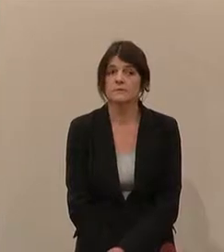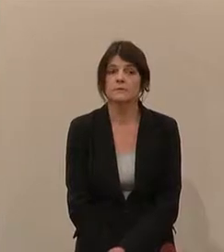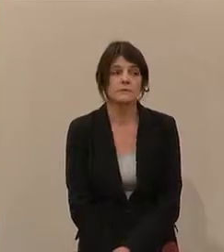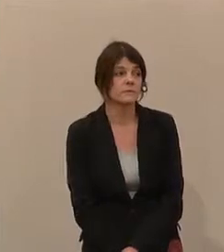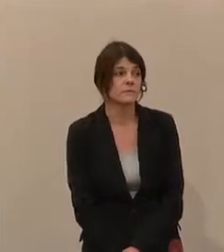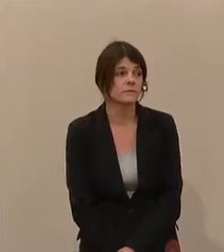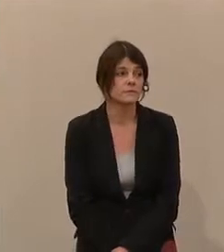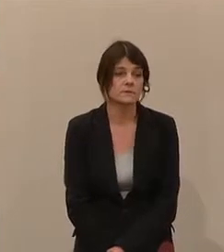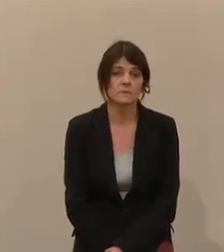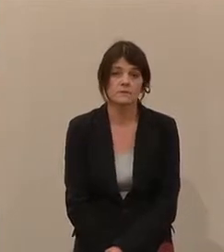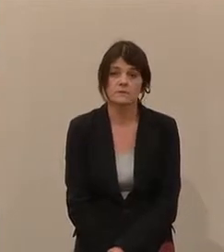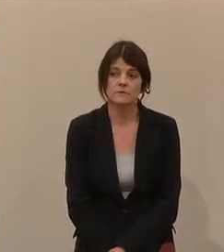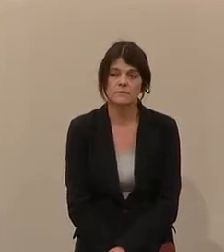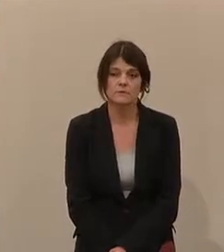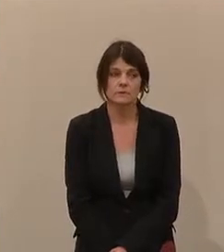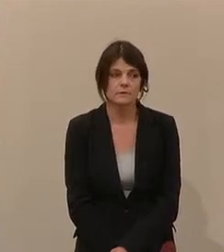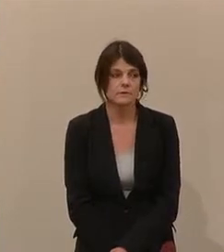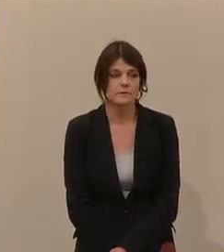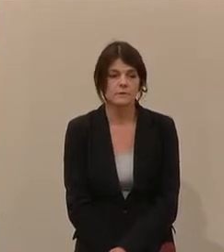Am Wort Peter Wittmann, SPÖ.